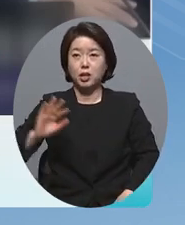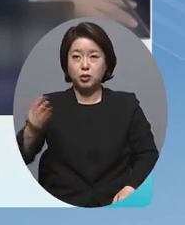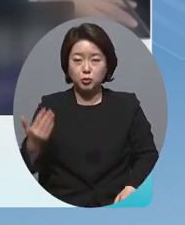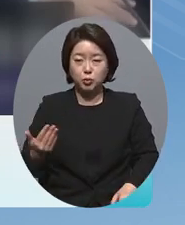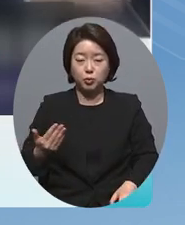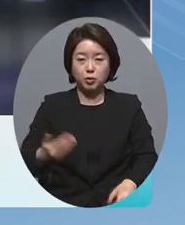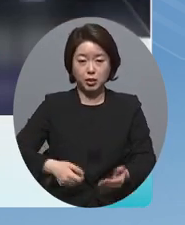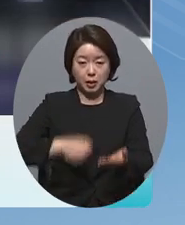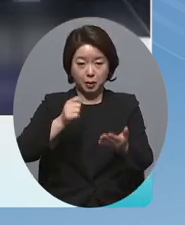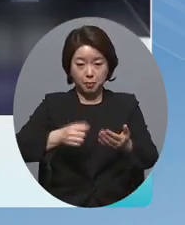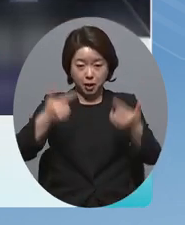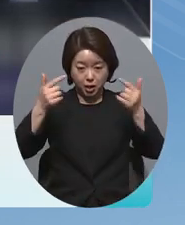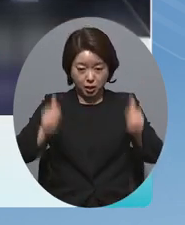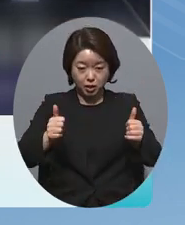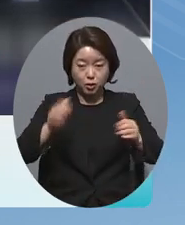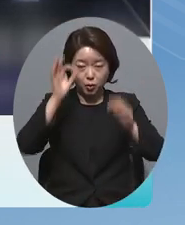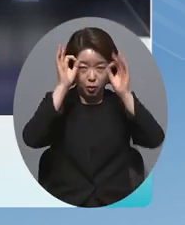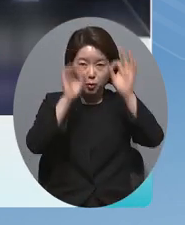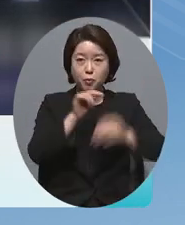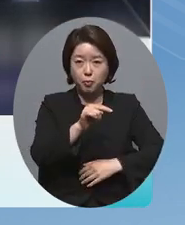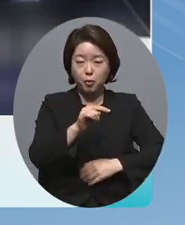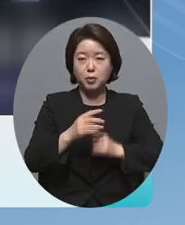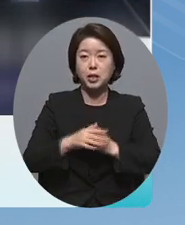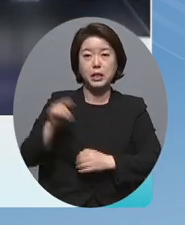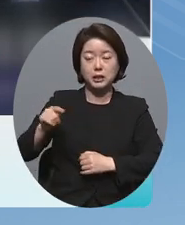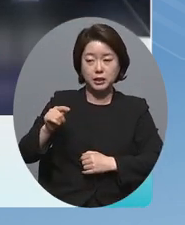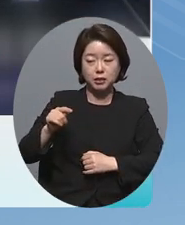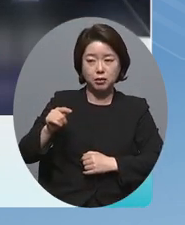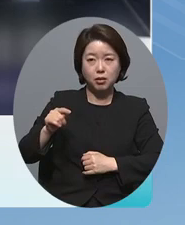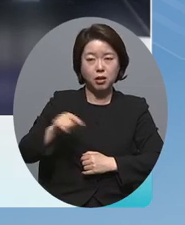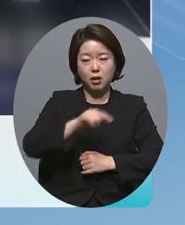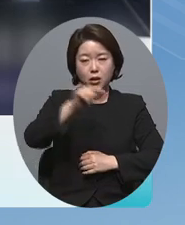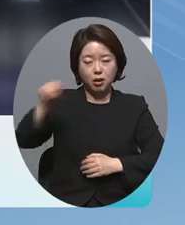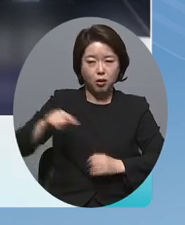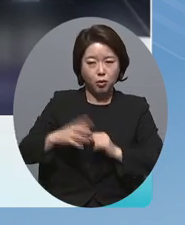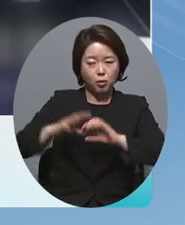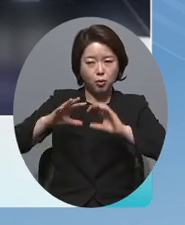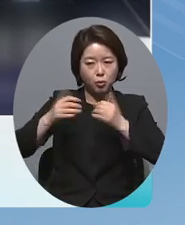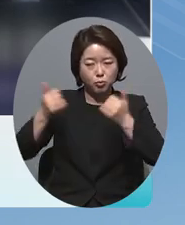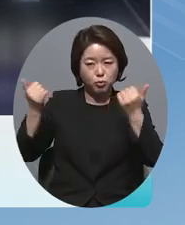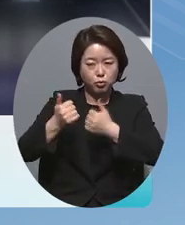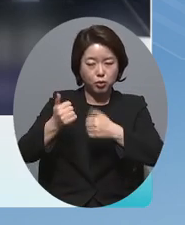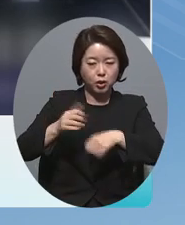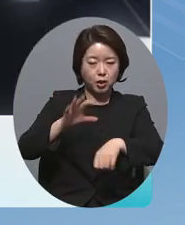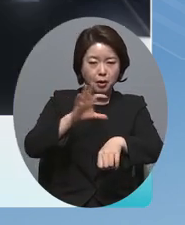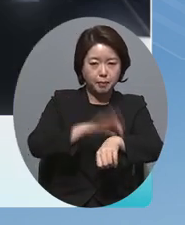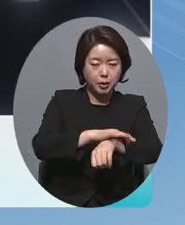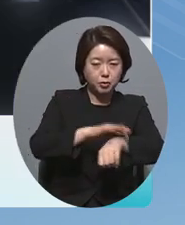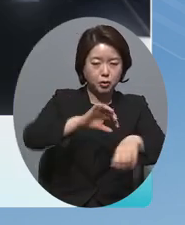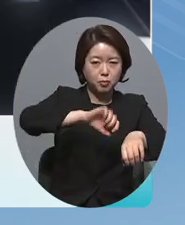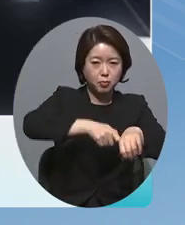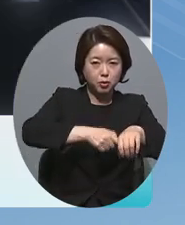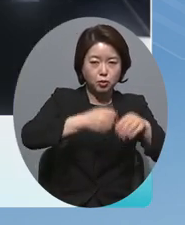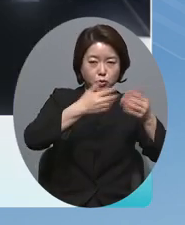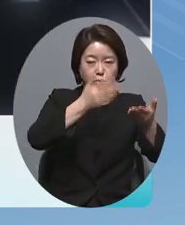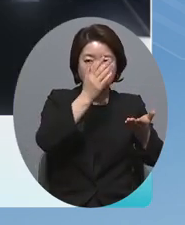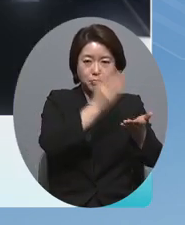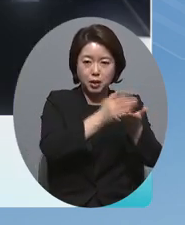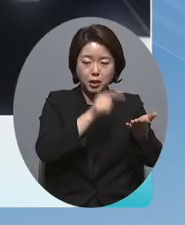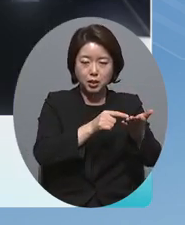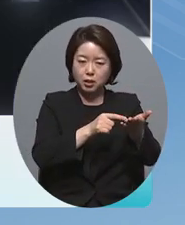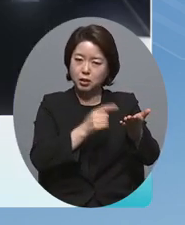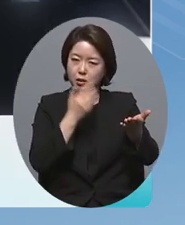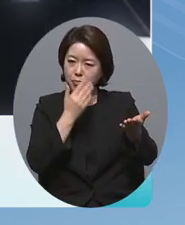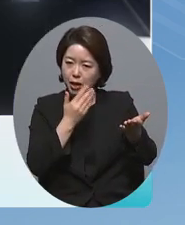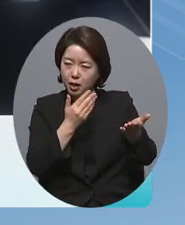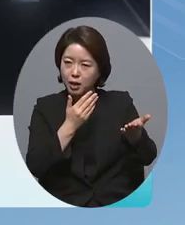판례의 동향도 보면은 그런 경우에 국회의원의 면책특권이 적용이 되느냐 안 되느냐 이런 얘기가 논란이 있거든요. 제가 볼